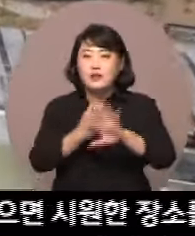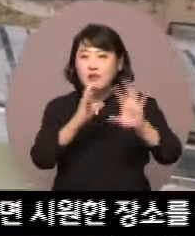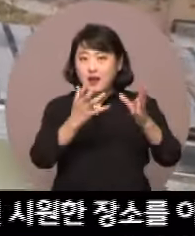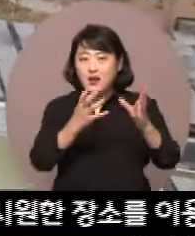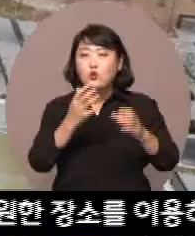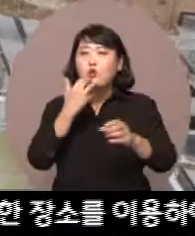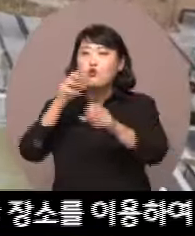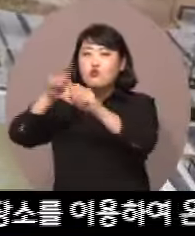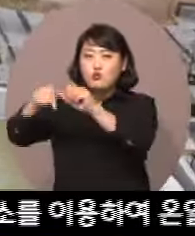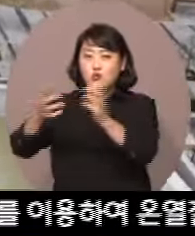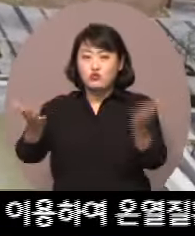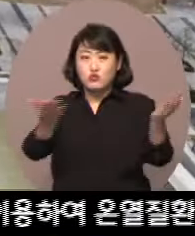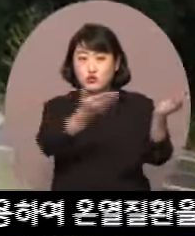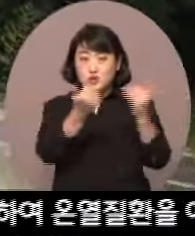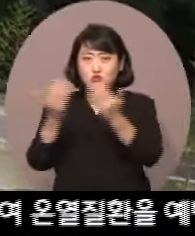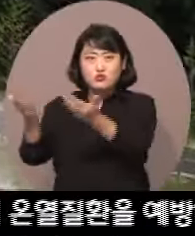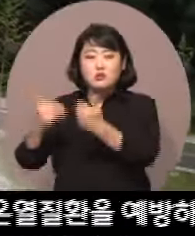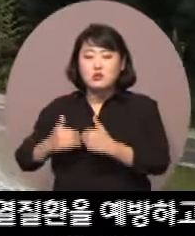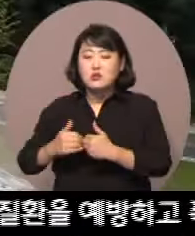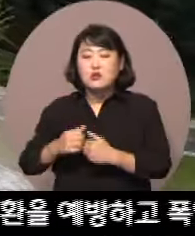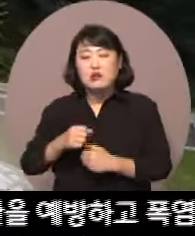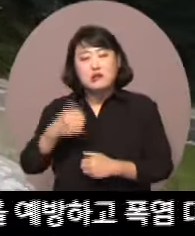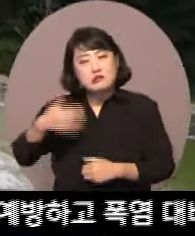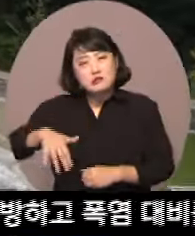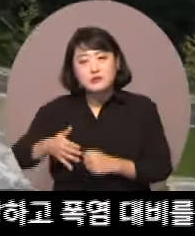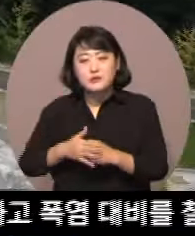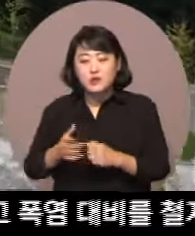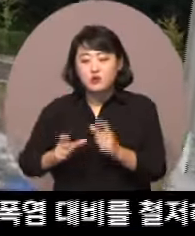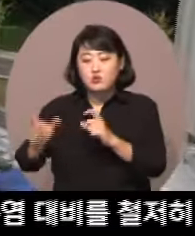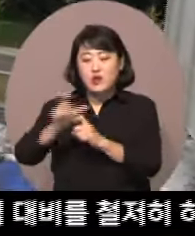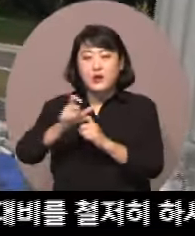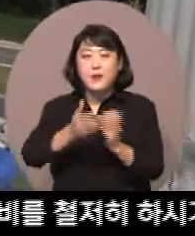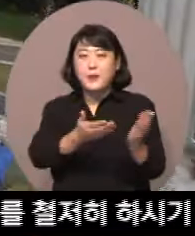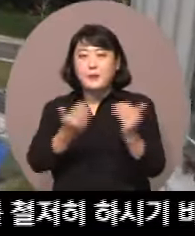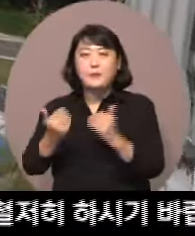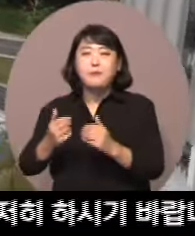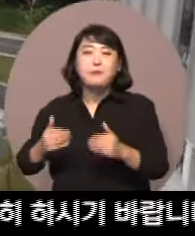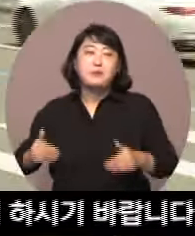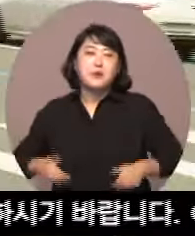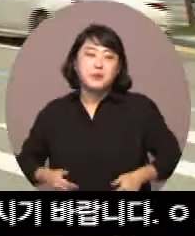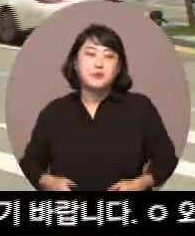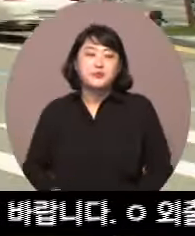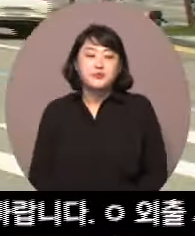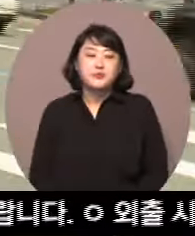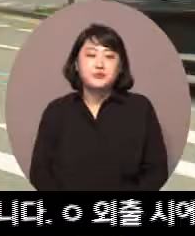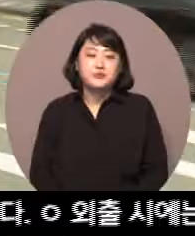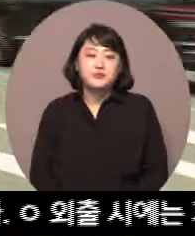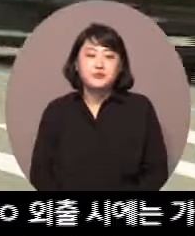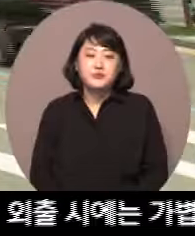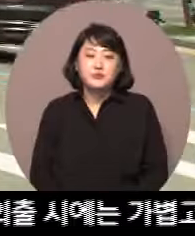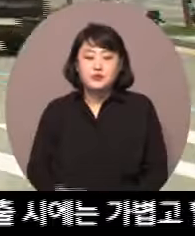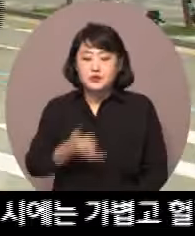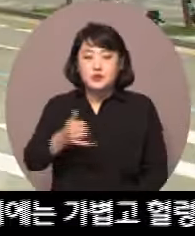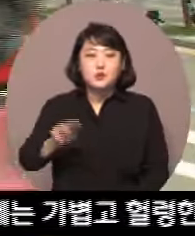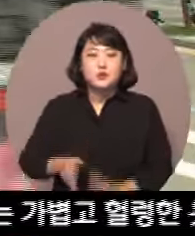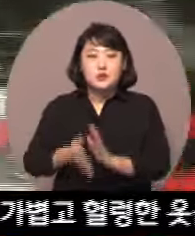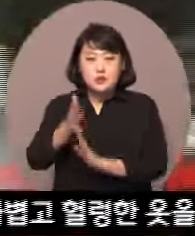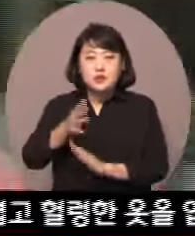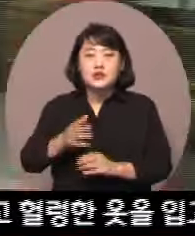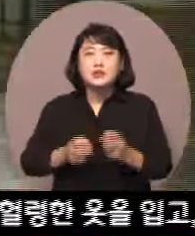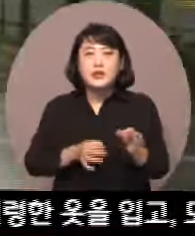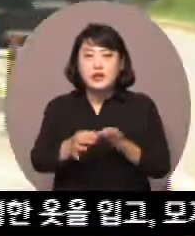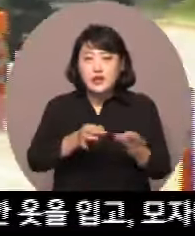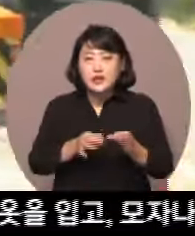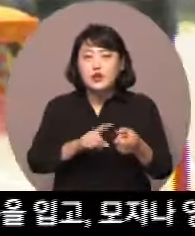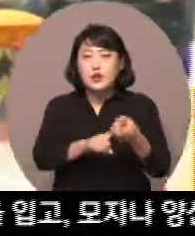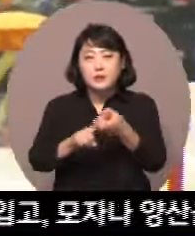수도권 대학 유치 실적은 저조한 만큼 추가 대학 유치가 절실한 상황입니다. 이를 위해 세종시, 상인연합회